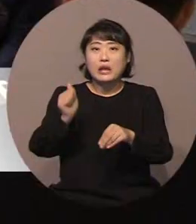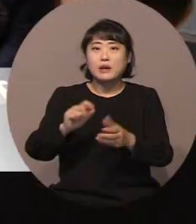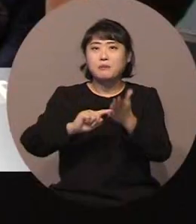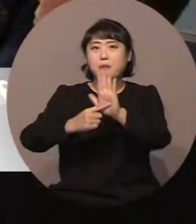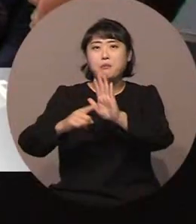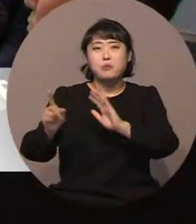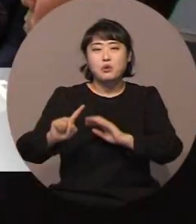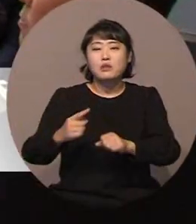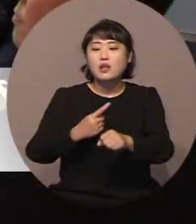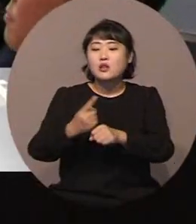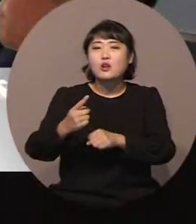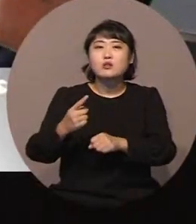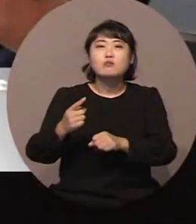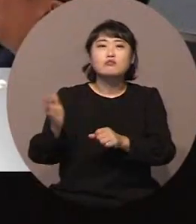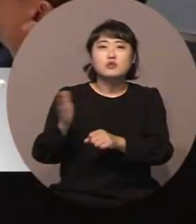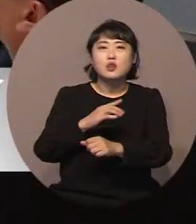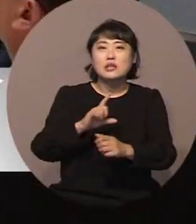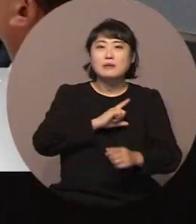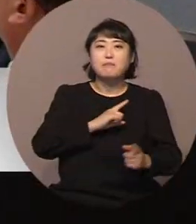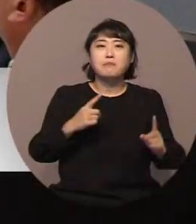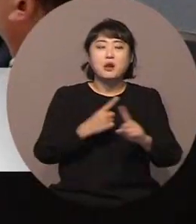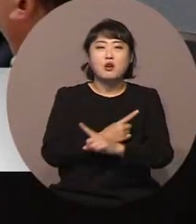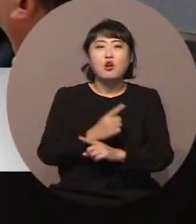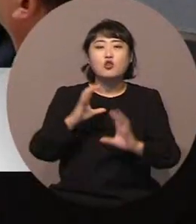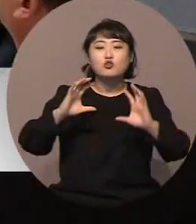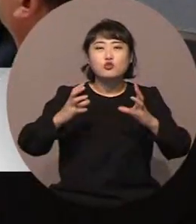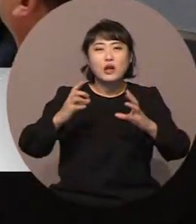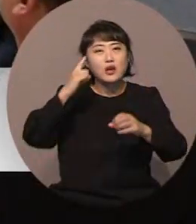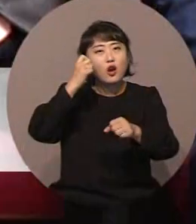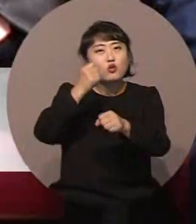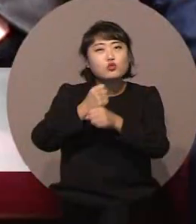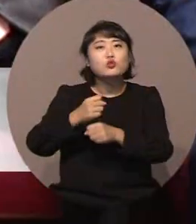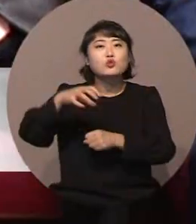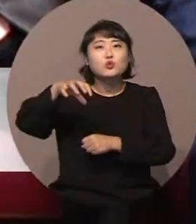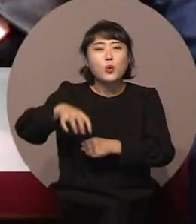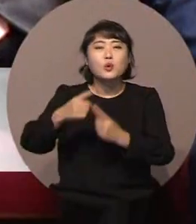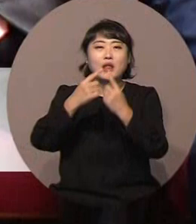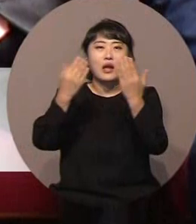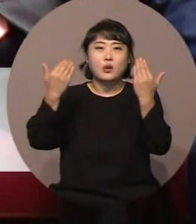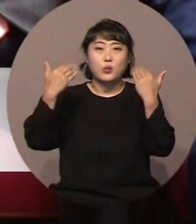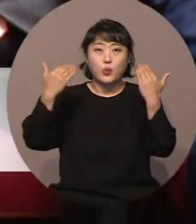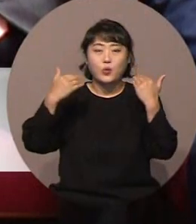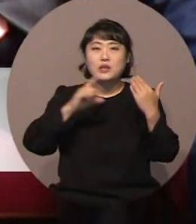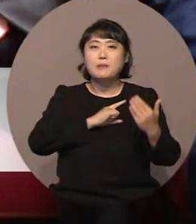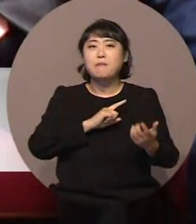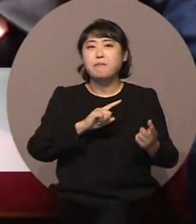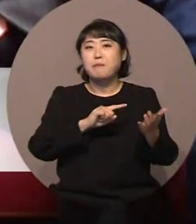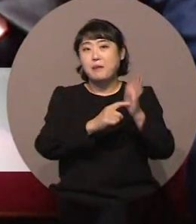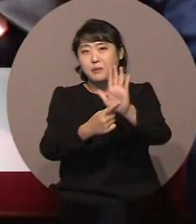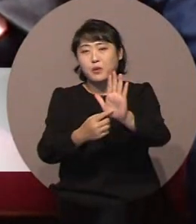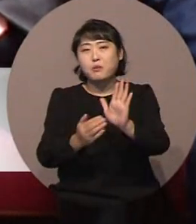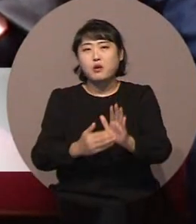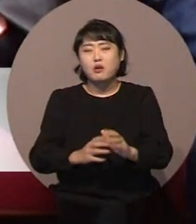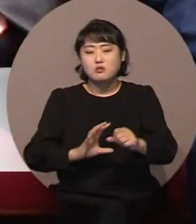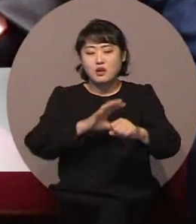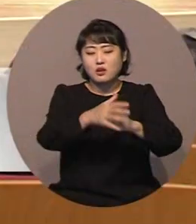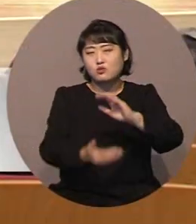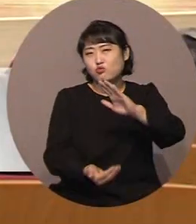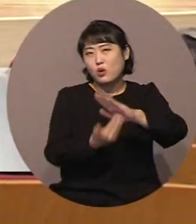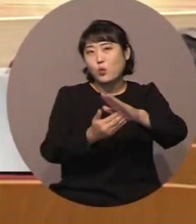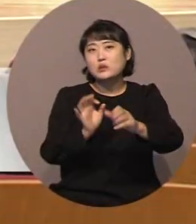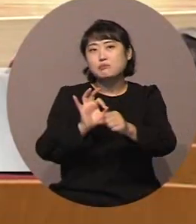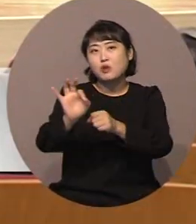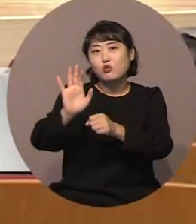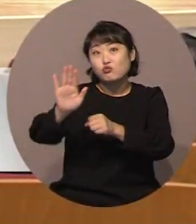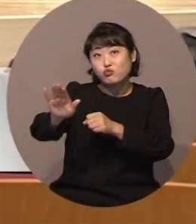바길 새 교명이 국가 연구소 대학교를 공개하고 10년 뒤 세계 최고 수준의 인재와 연구 성과를